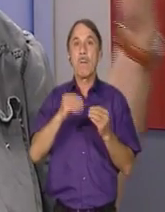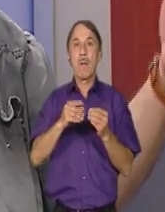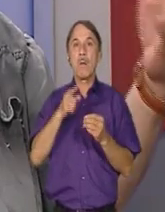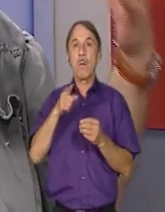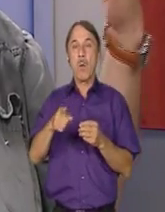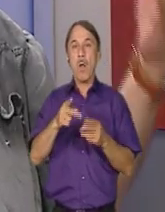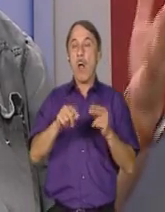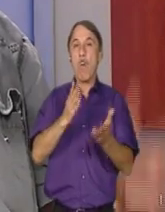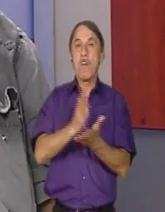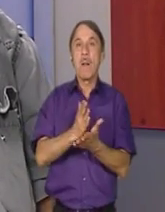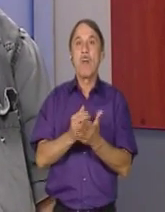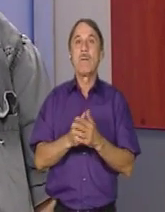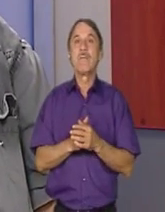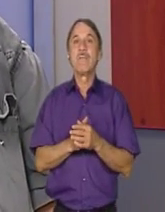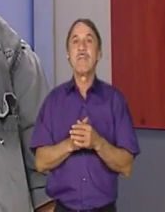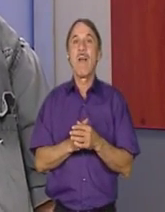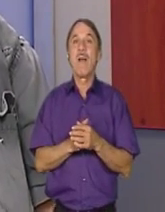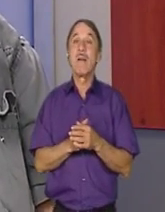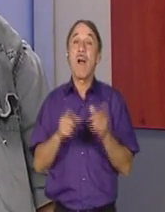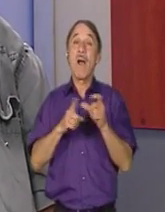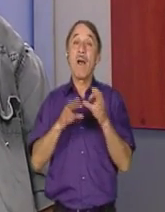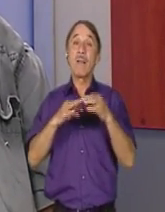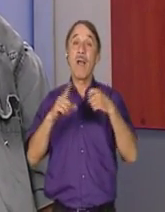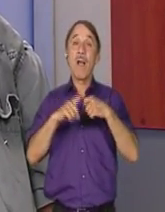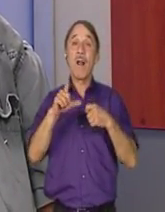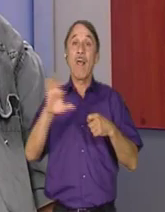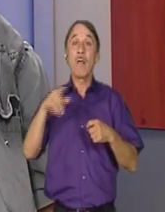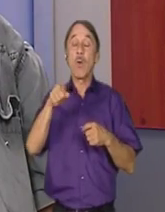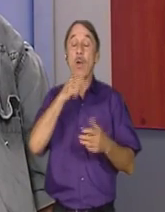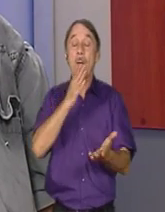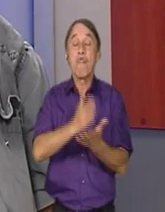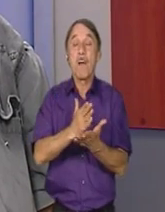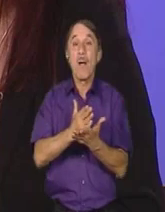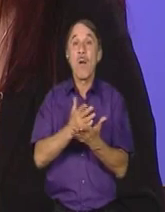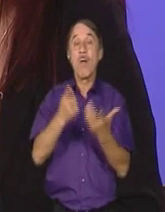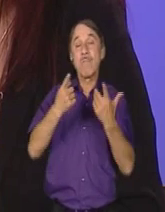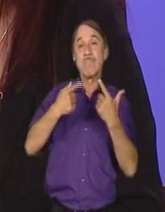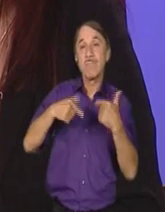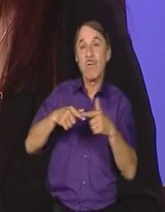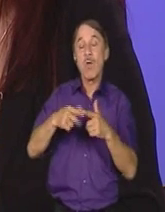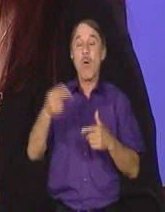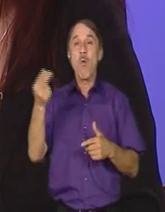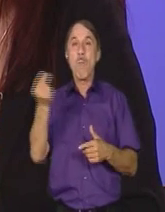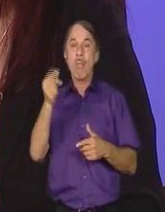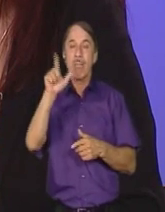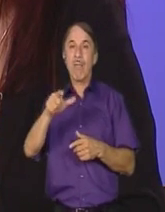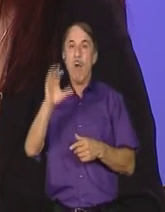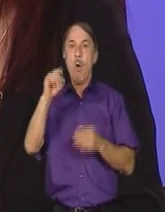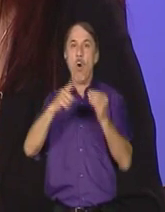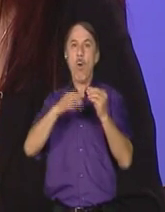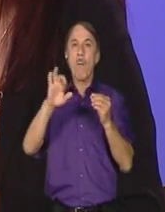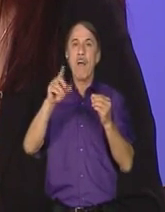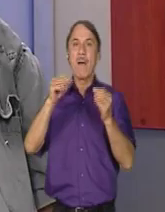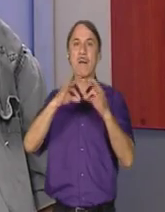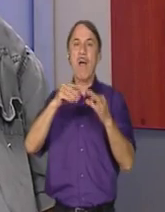Malerove, ali Wagner mislim da je konkretno bio. Dakle, to je eto bio izlazak umetnika Sofijske